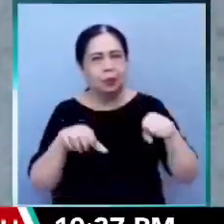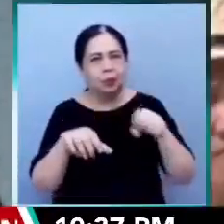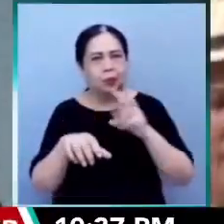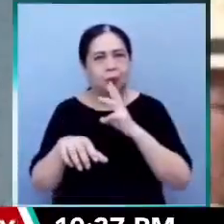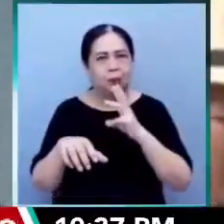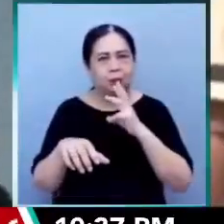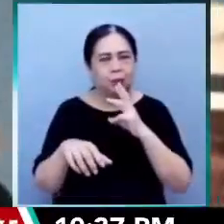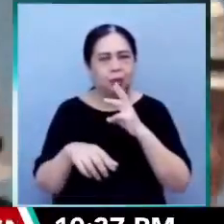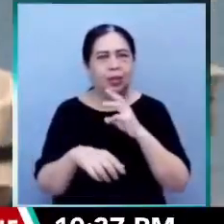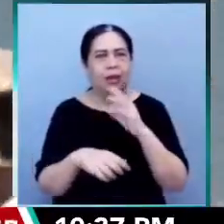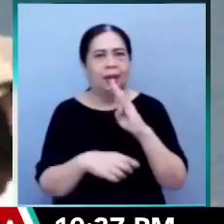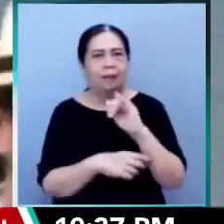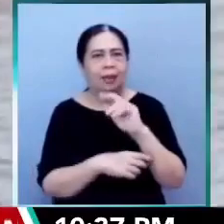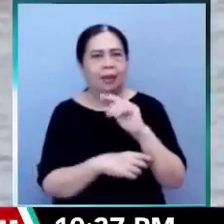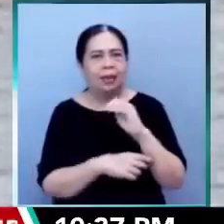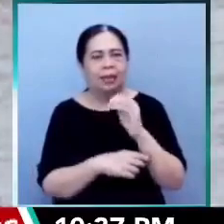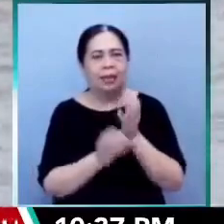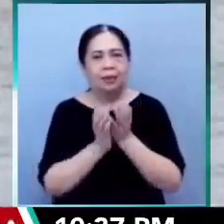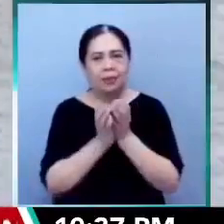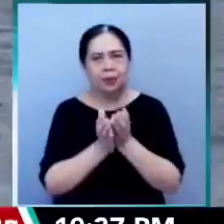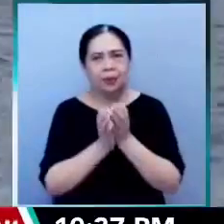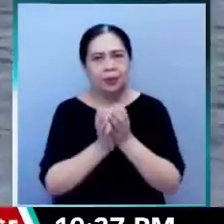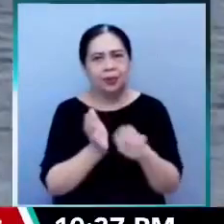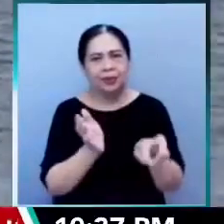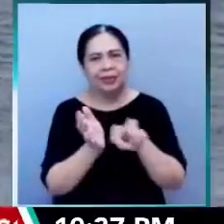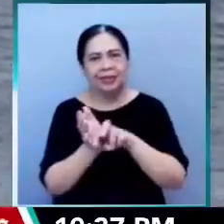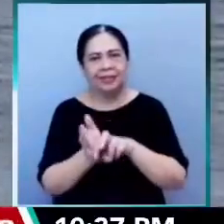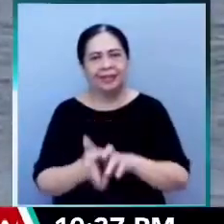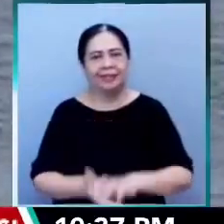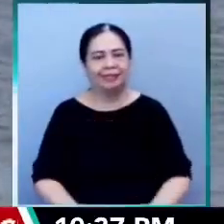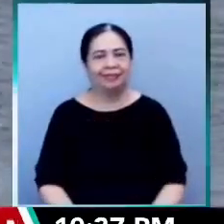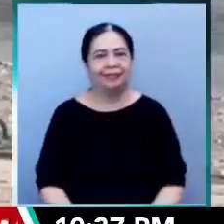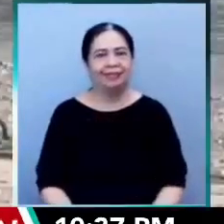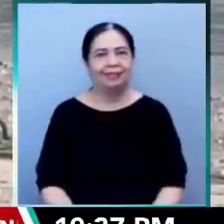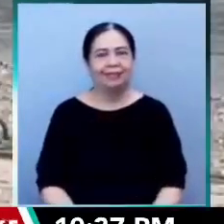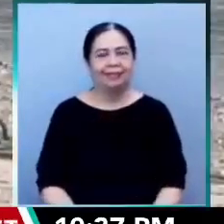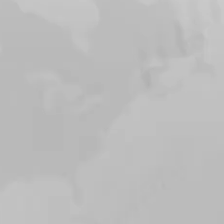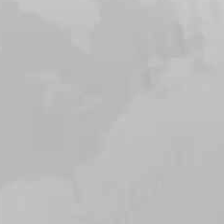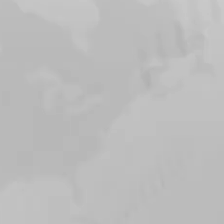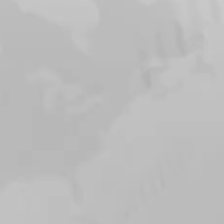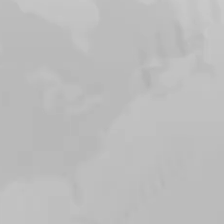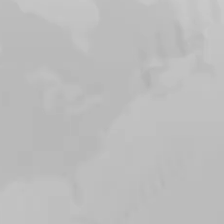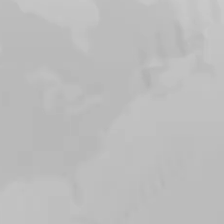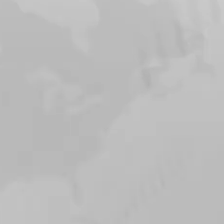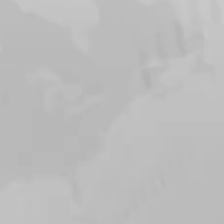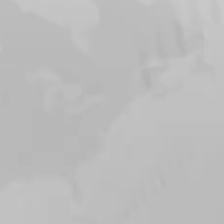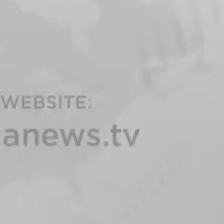ride. Sanima Refra, nagbabalita para sa GMA Integrated News.